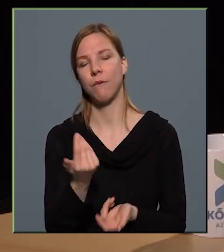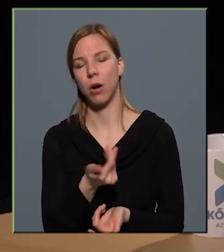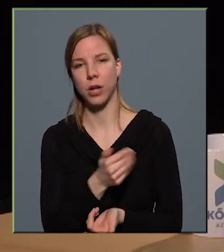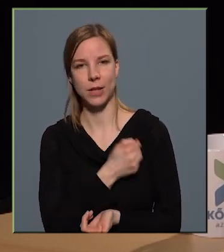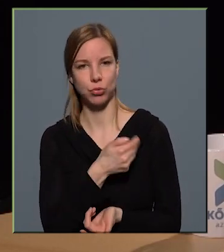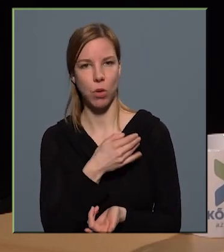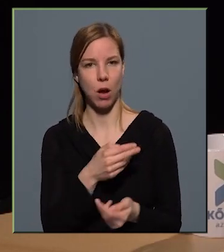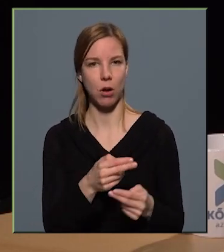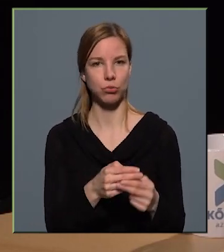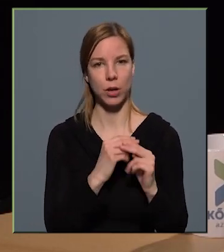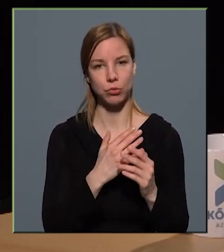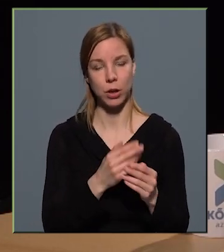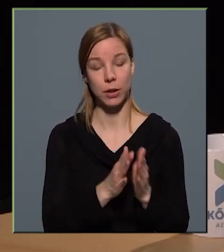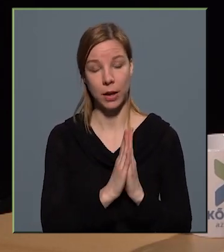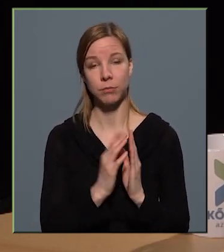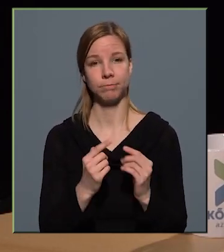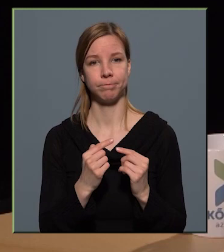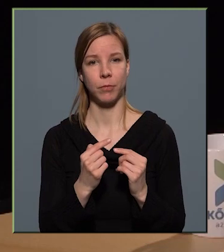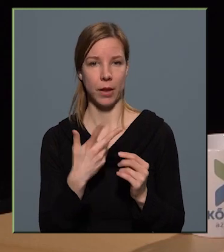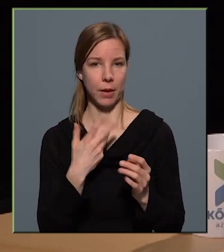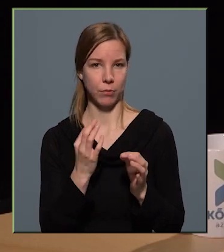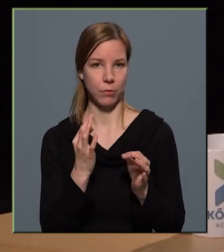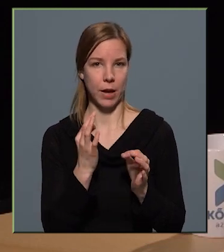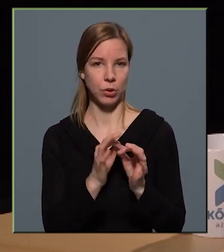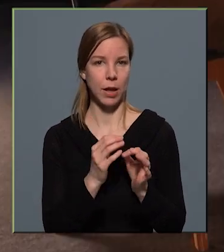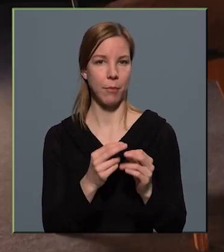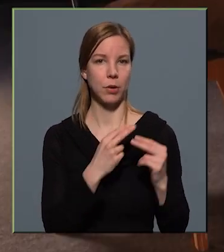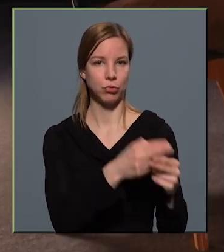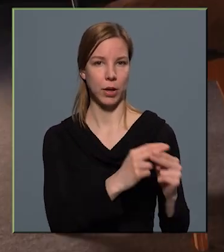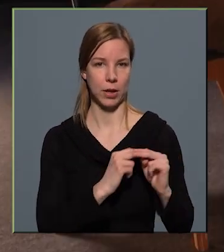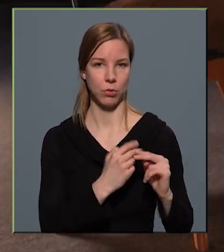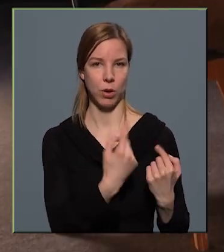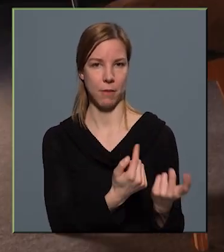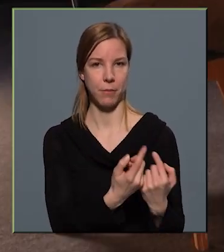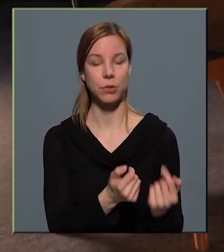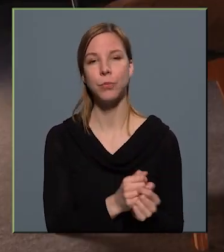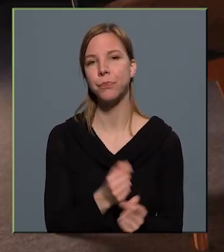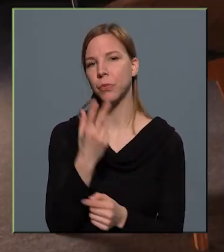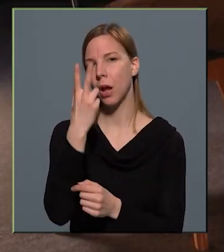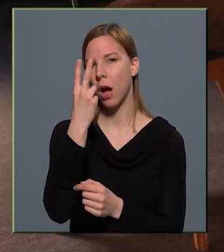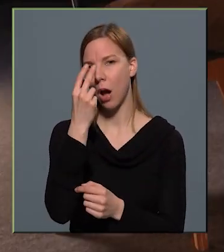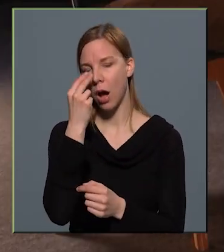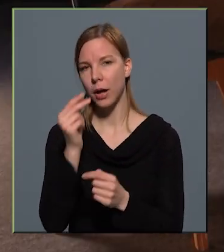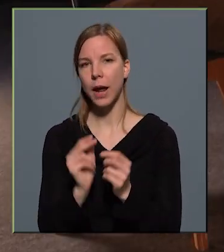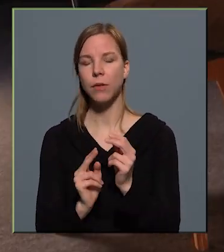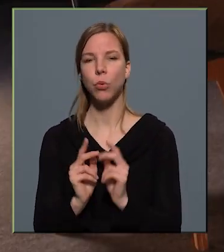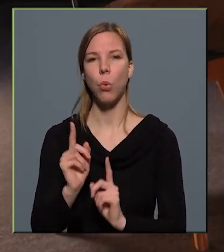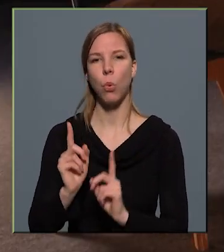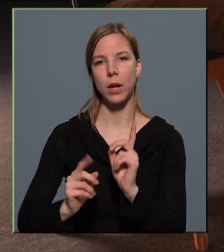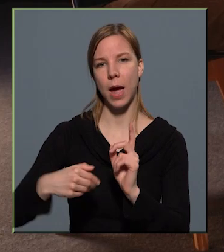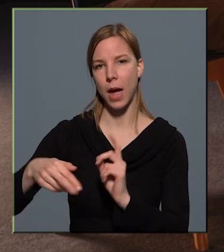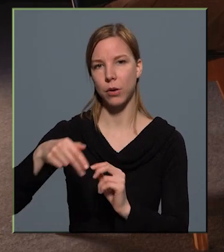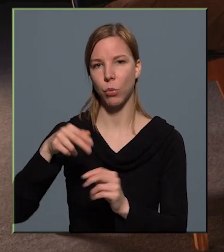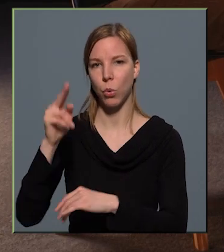más, akkor természetesen ezekben az esetekben is segítjük egymást. A rendőrjárőrnek olyan esetekben, amikor